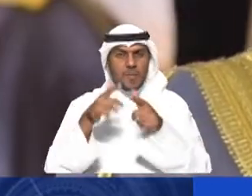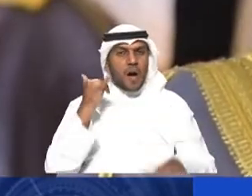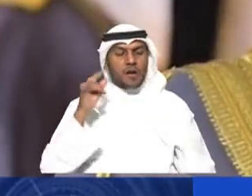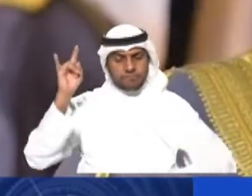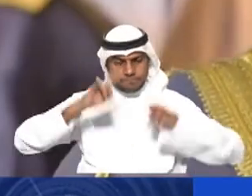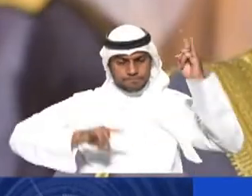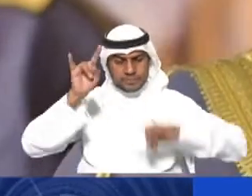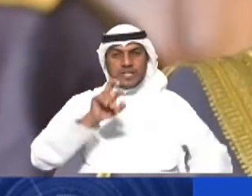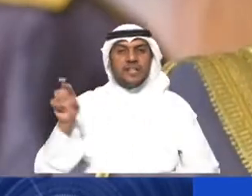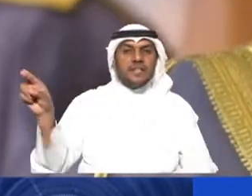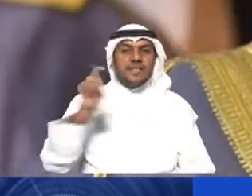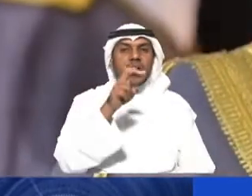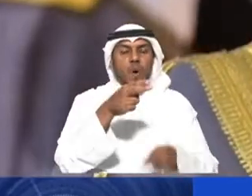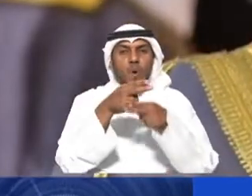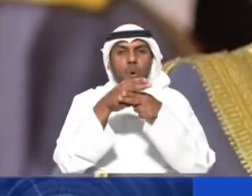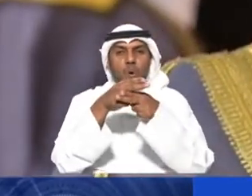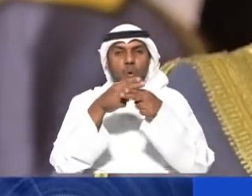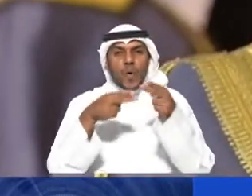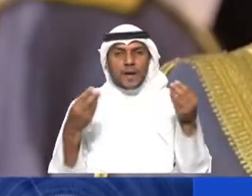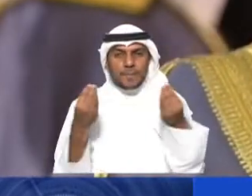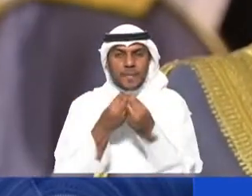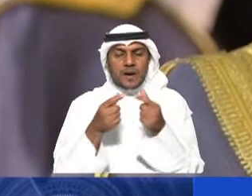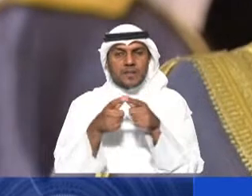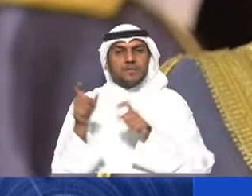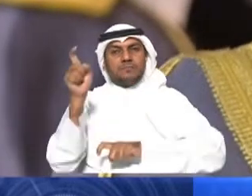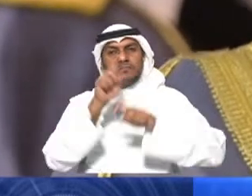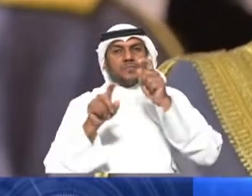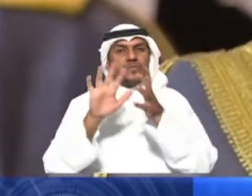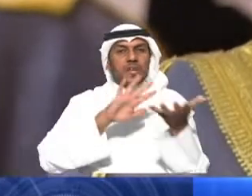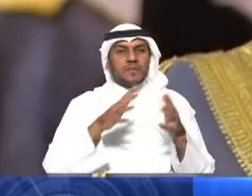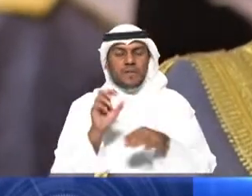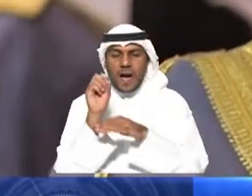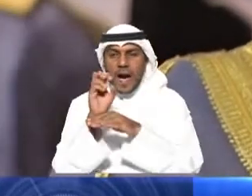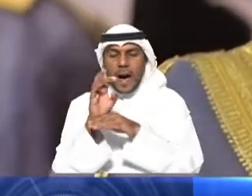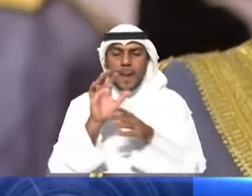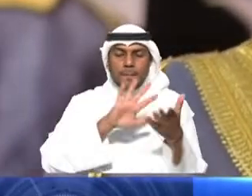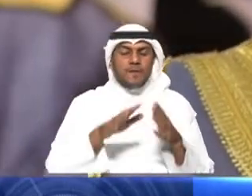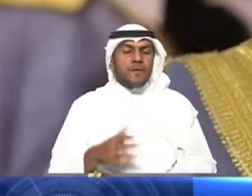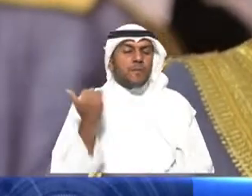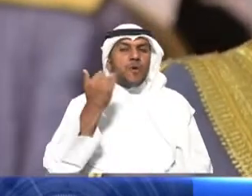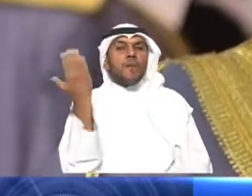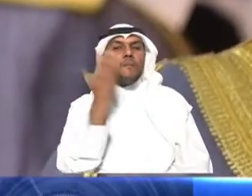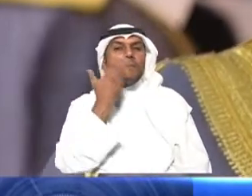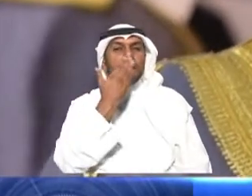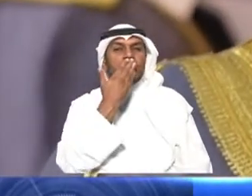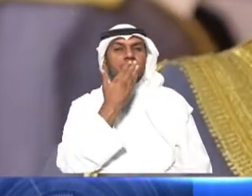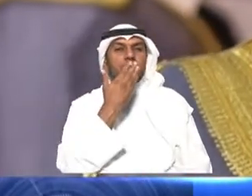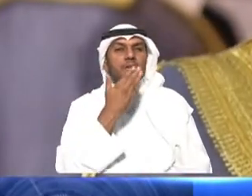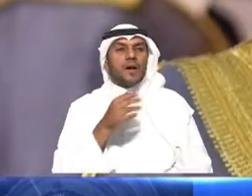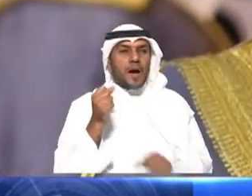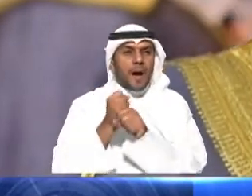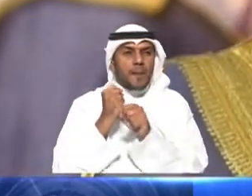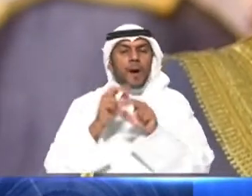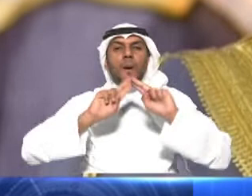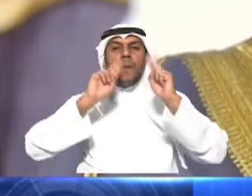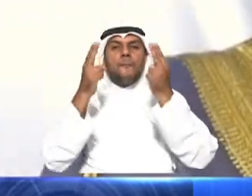لمنظمة التربية العربية، وهذا طبعا هم أنه يلحق مؤتمر آخر لمنظمة اليونسكو في الأسبوع القادم هم لوزارة التربية بشكل